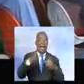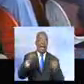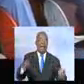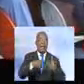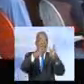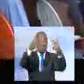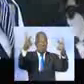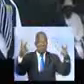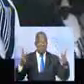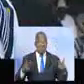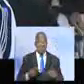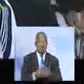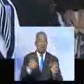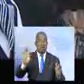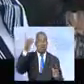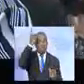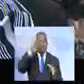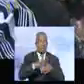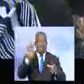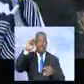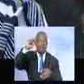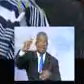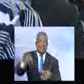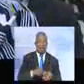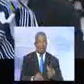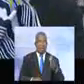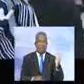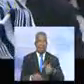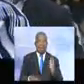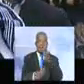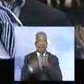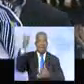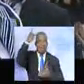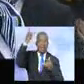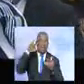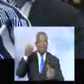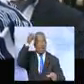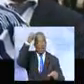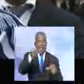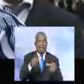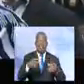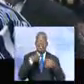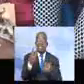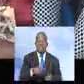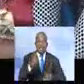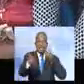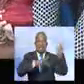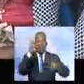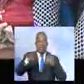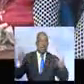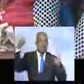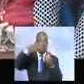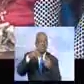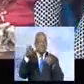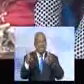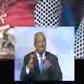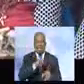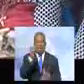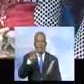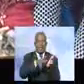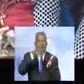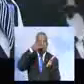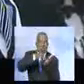Ici, le député de Mans sous-préfecture, Blaise Siki Blanc, rappelle à la population qu'à ce jour, aucun remède n'a été trouvé, raison pour